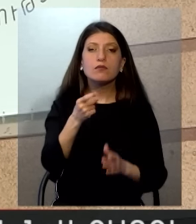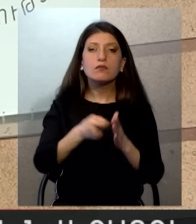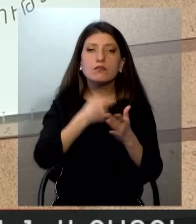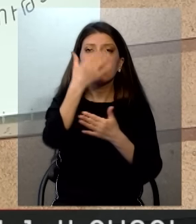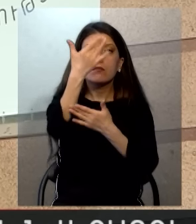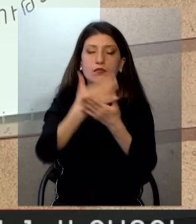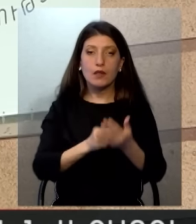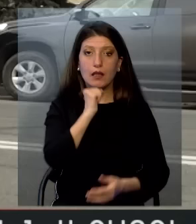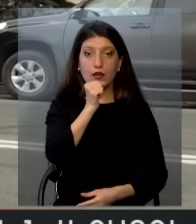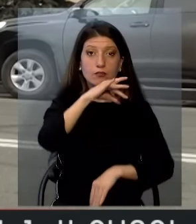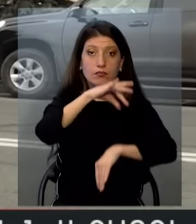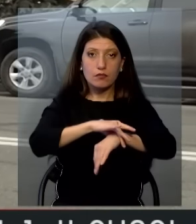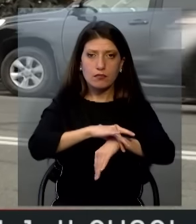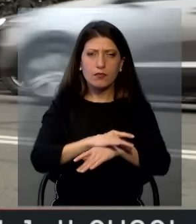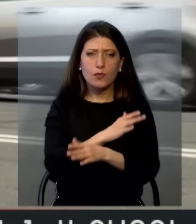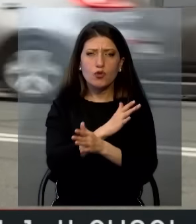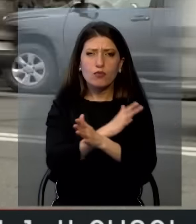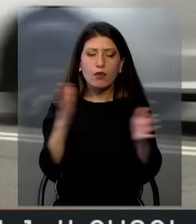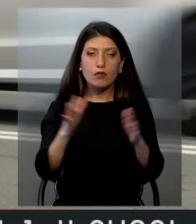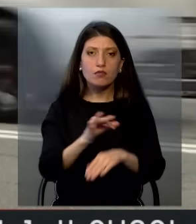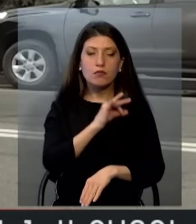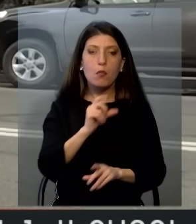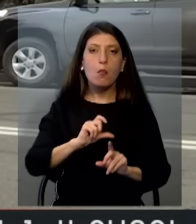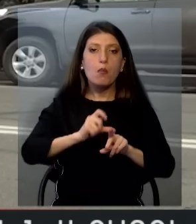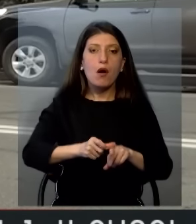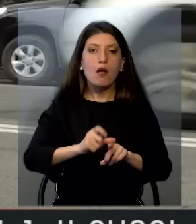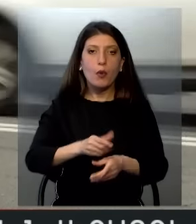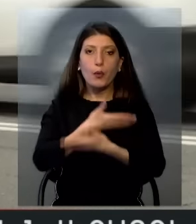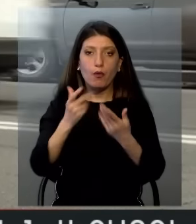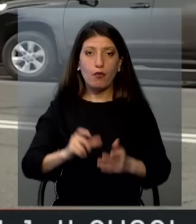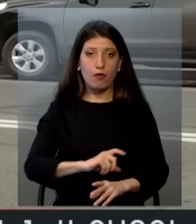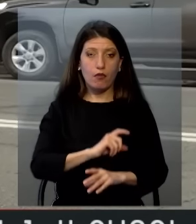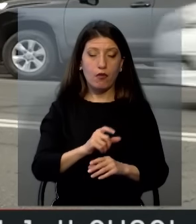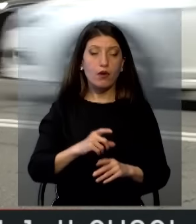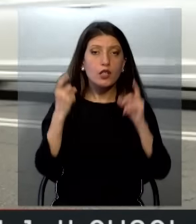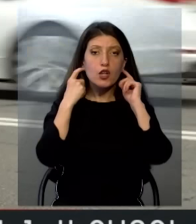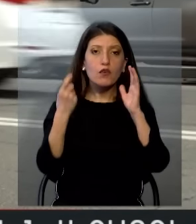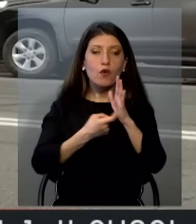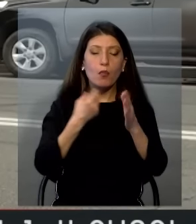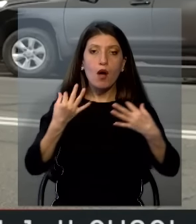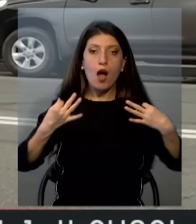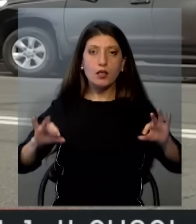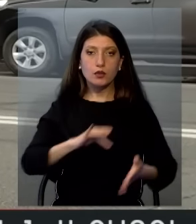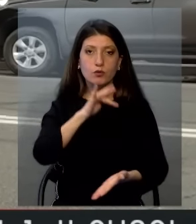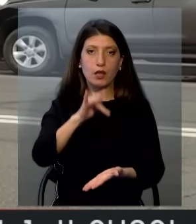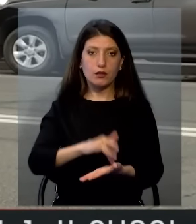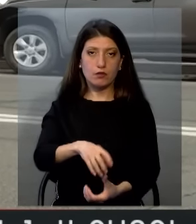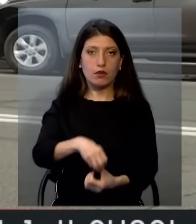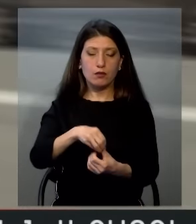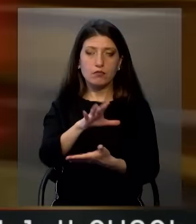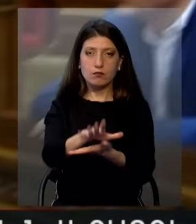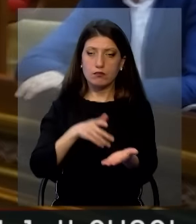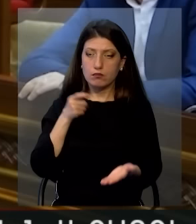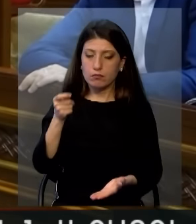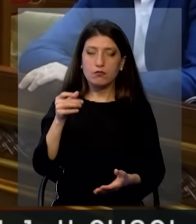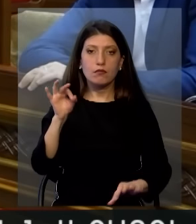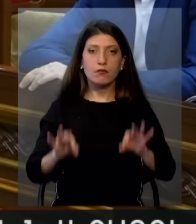լրագրողների ձեռքն է ընկել, երբ բազմաթիվ անպատասխան հարցումներից հետո ինֆորմացիայի ազատության կենտրոնը հայց է ներկայացրել